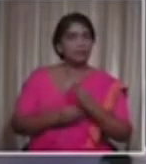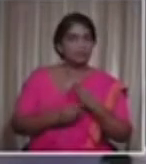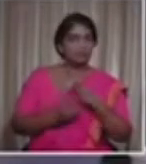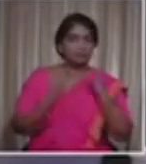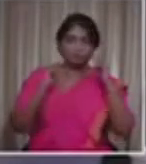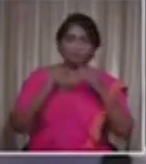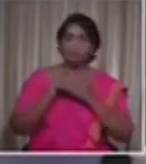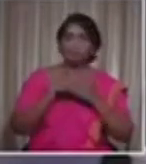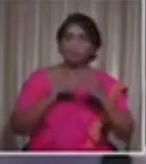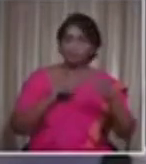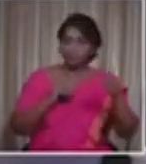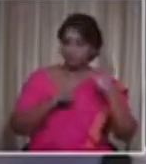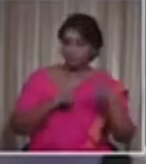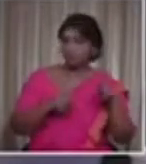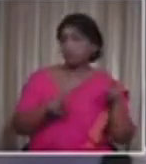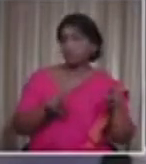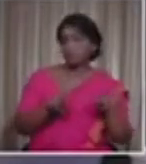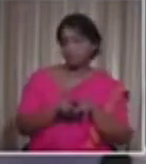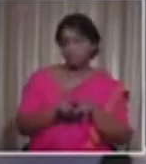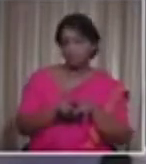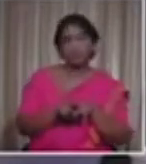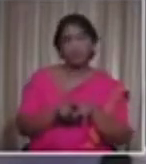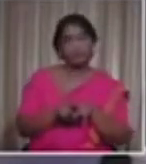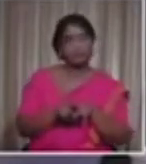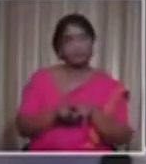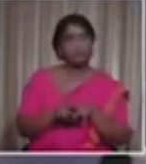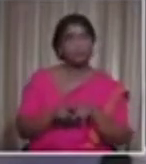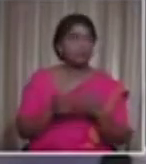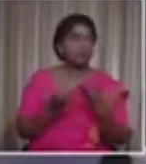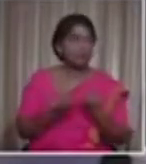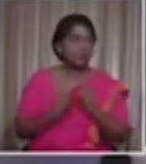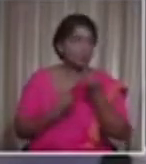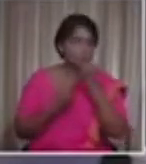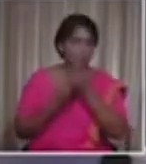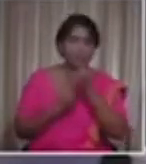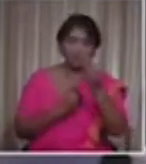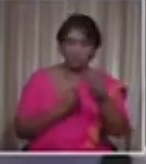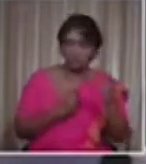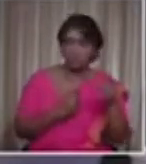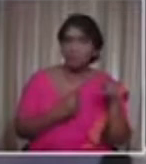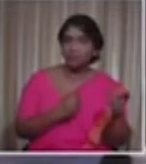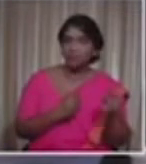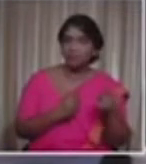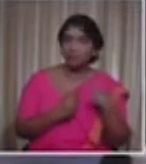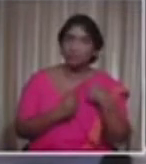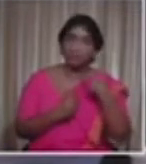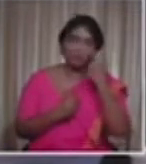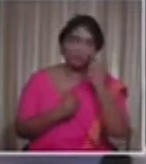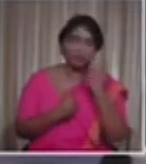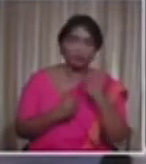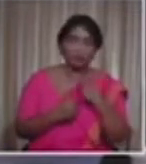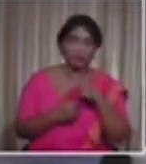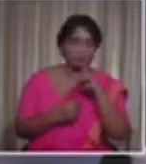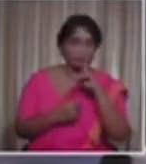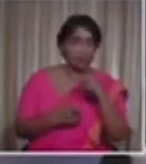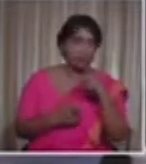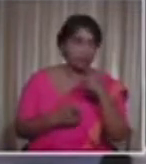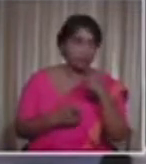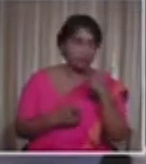සාර්ථක කරගන්නට ඒ උවමනා ආහාර ලබා දෙන්න. ඉතින් මගේ කනගාටුව මම ප්‍රකාශ කරනවා